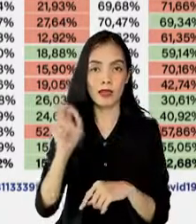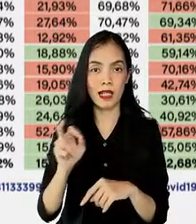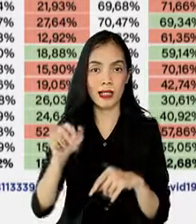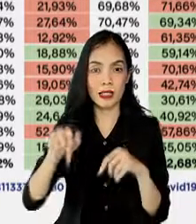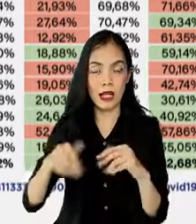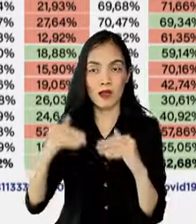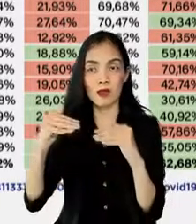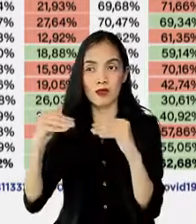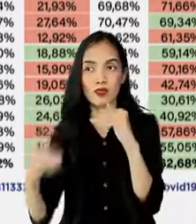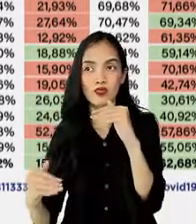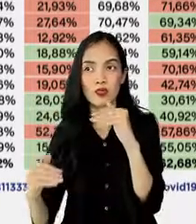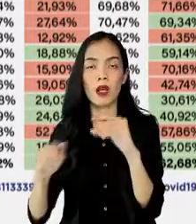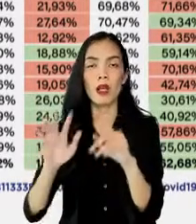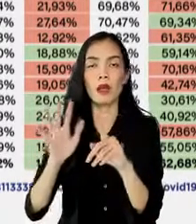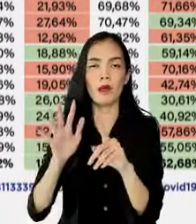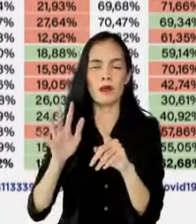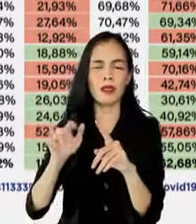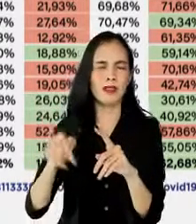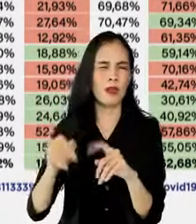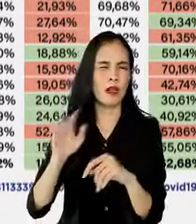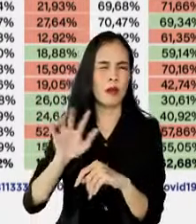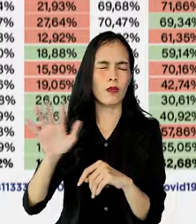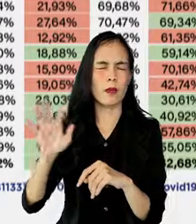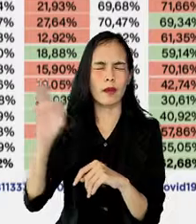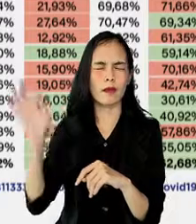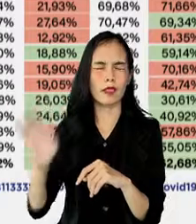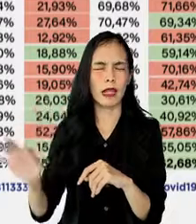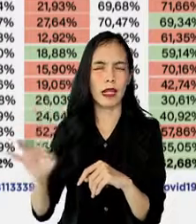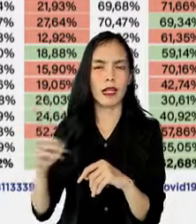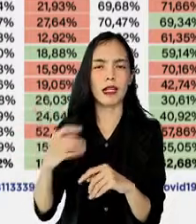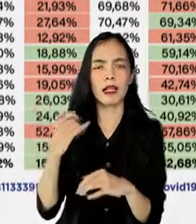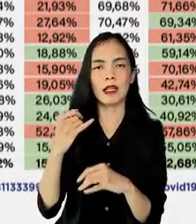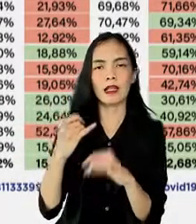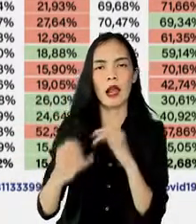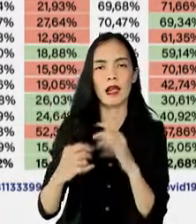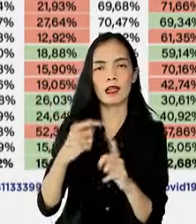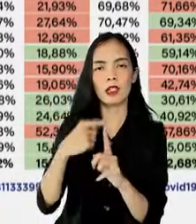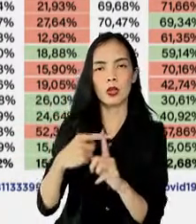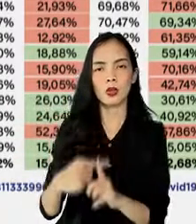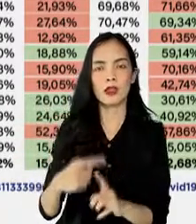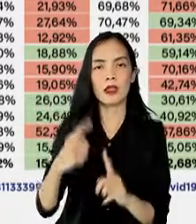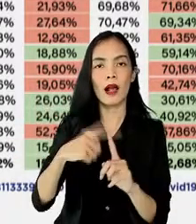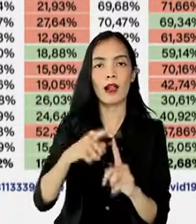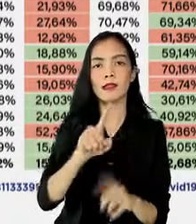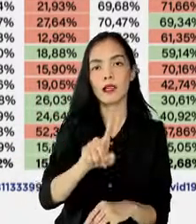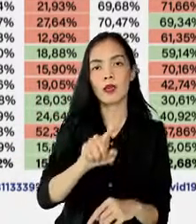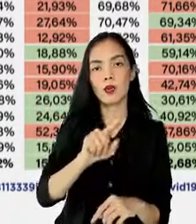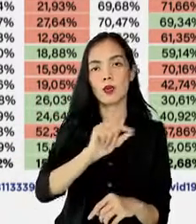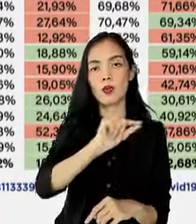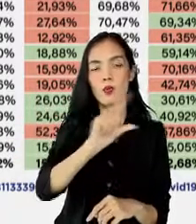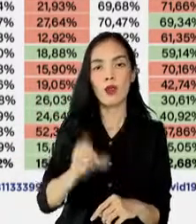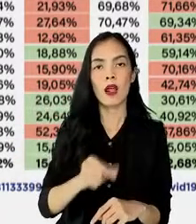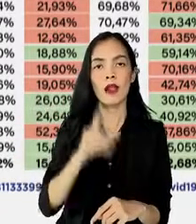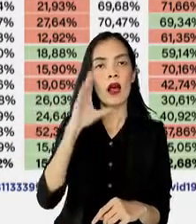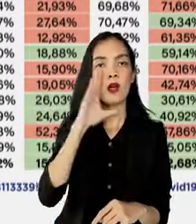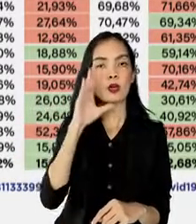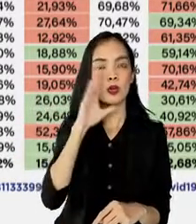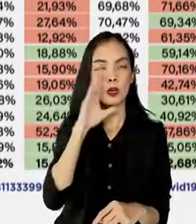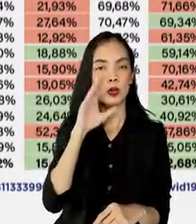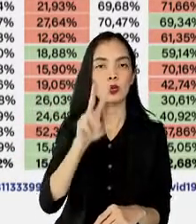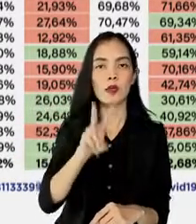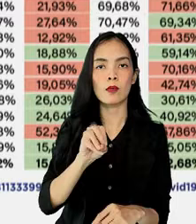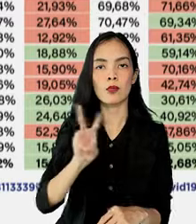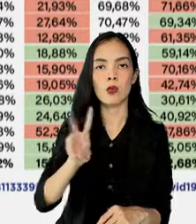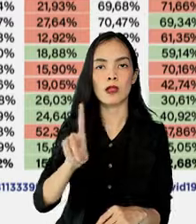menjadi 15,5 25 persen per tanggal 1 Agustus setelah itu penurunan